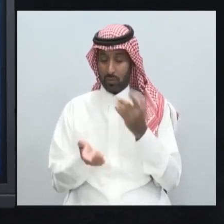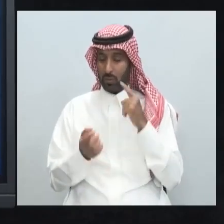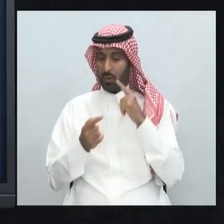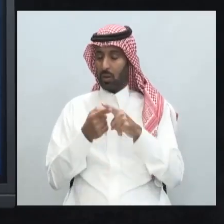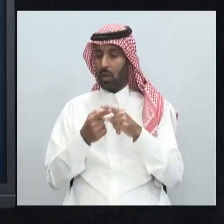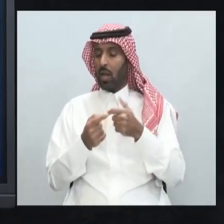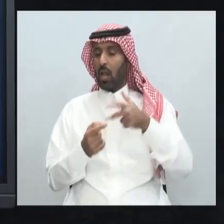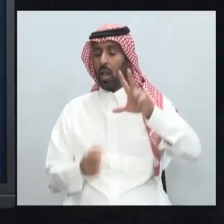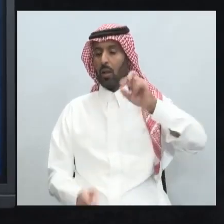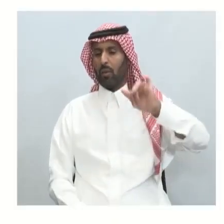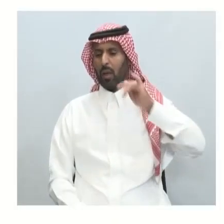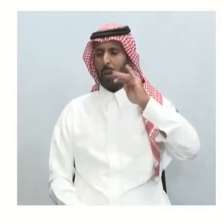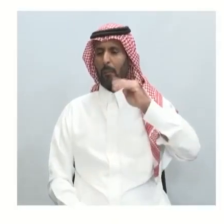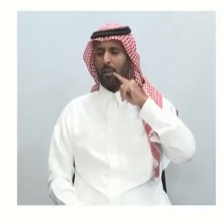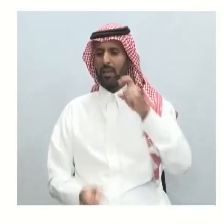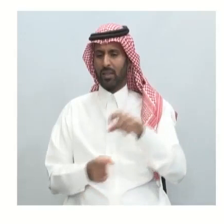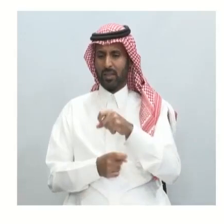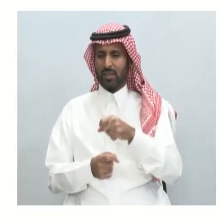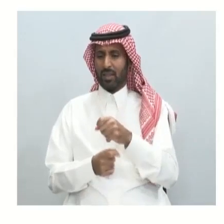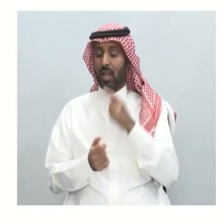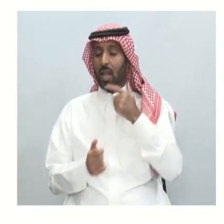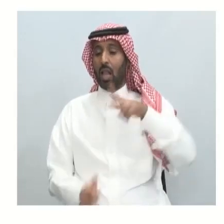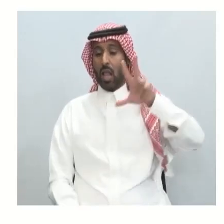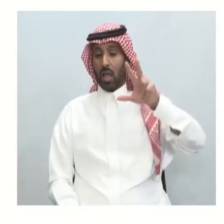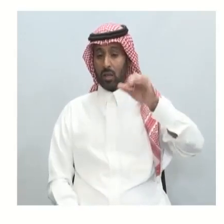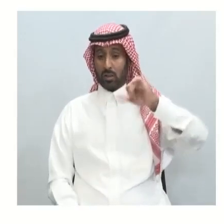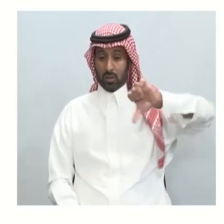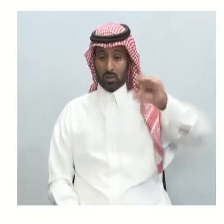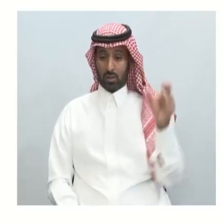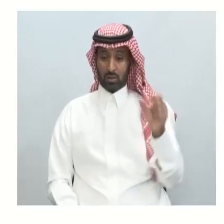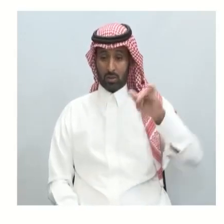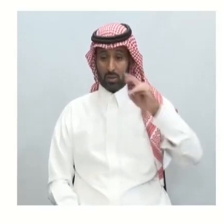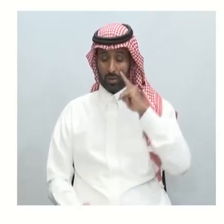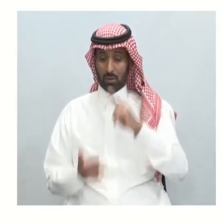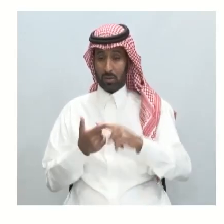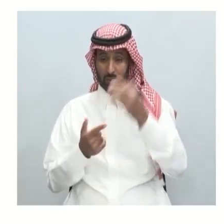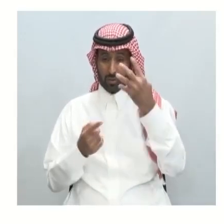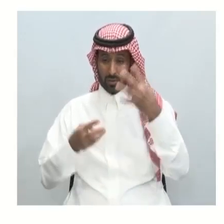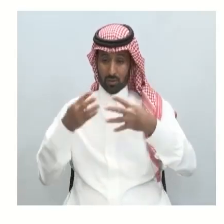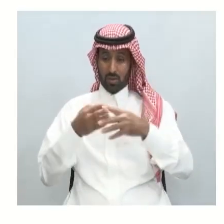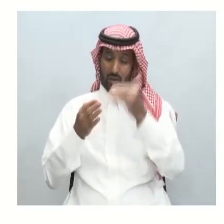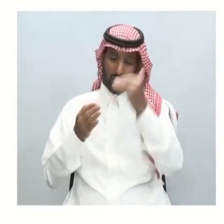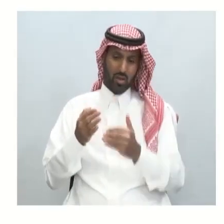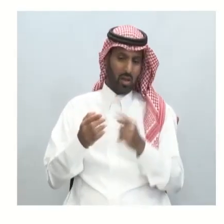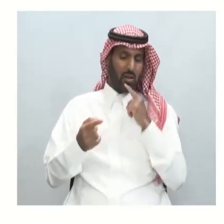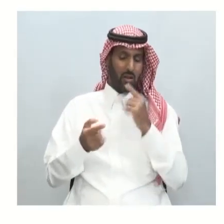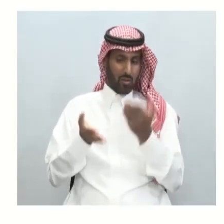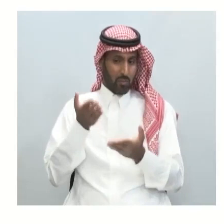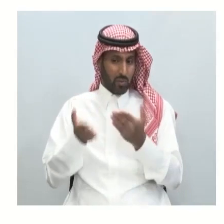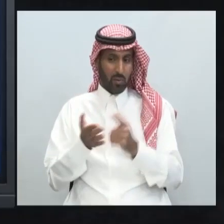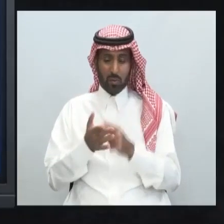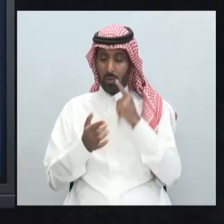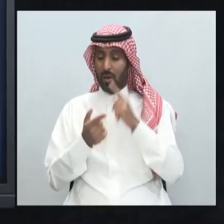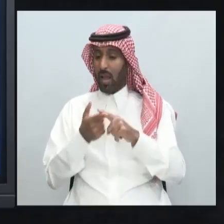الايونيه هنا في التساهميه درجه الغليان والانصهار في التساهميه منخفضه مقارنه بمن مقارنه